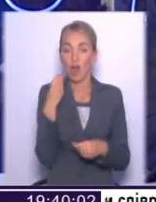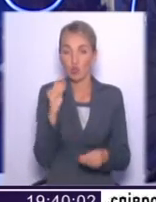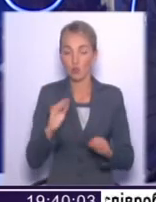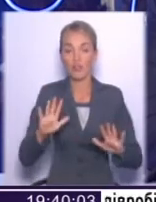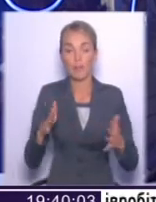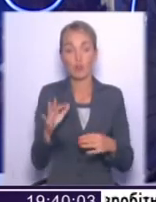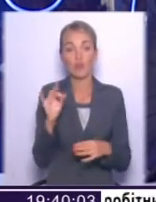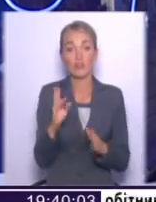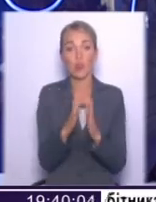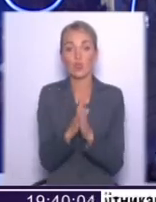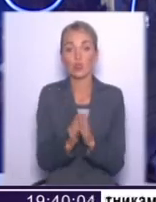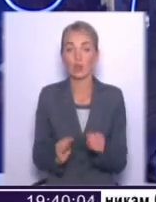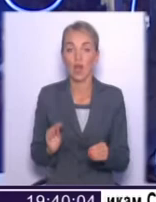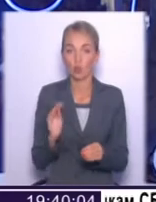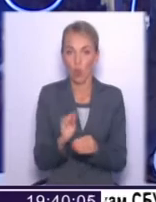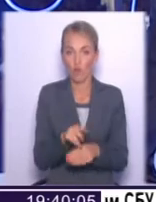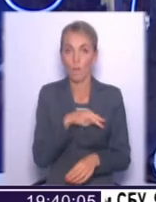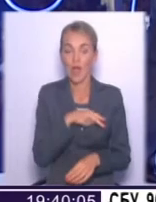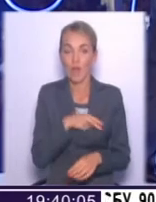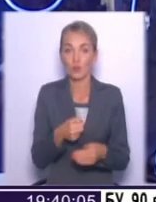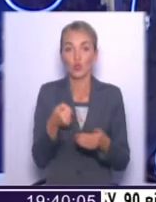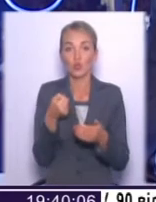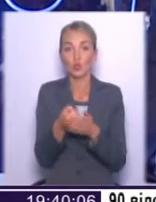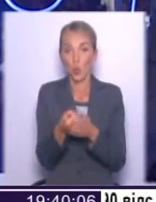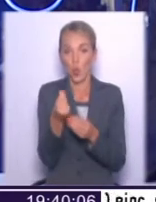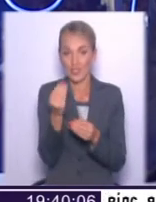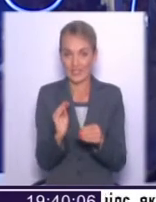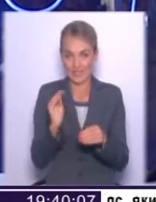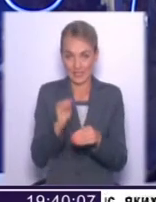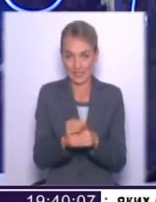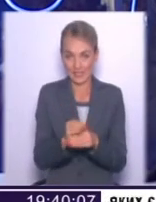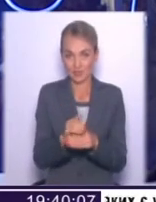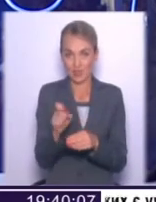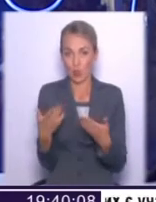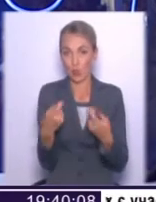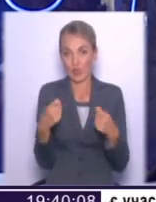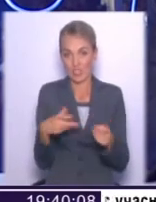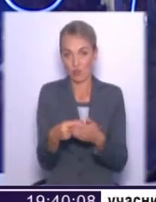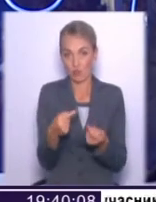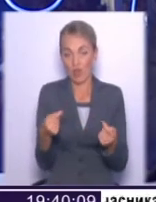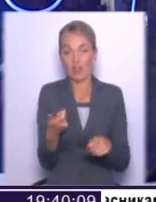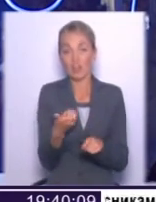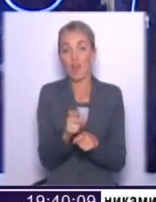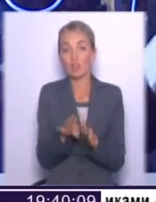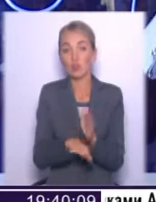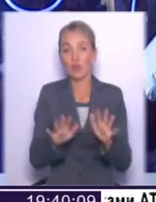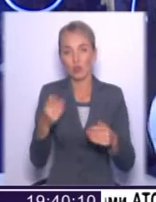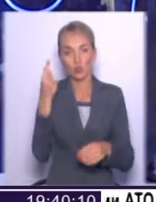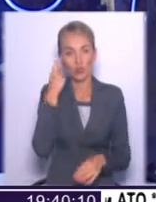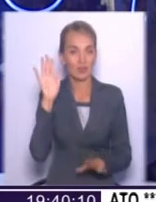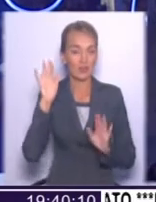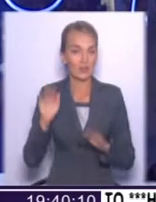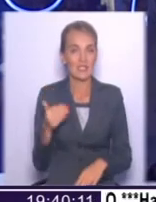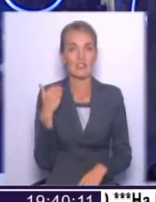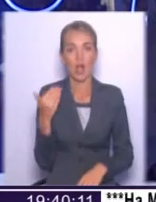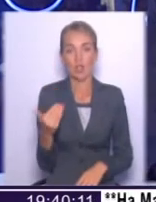це просить додаткової премію до ціни, за якою він продає свої товари держави. В найгіршому випадку він просто думає, да ладно, з